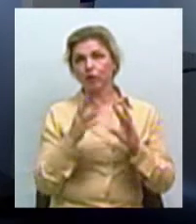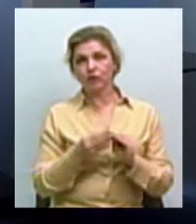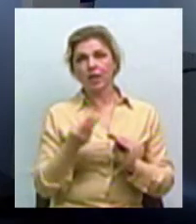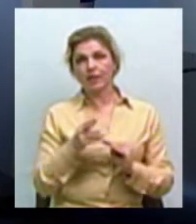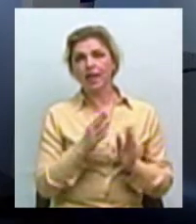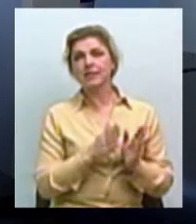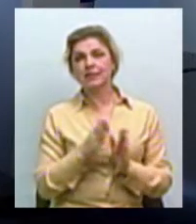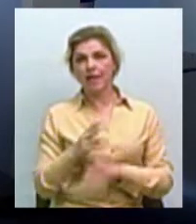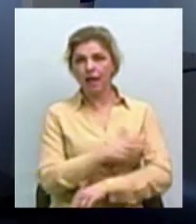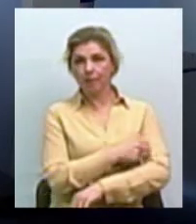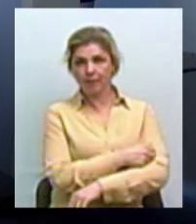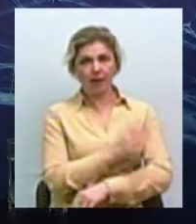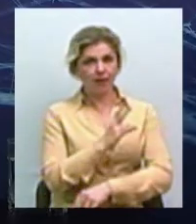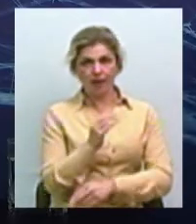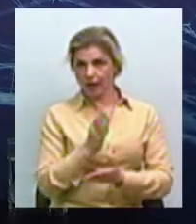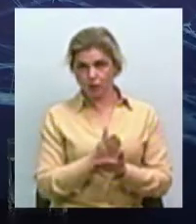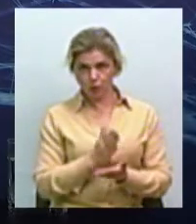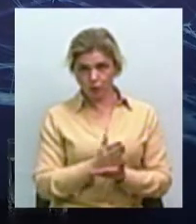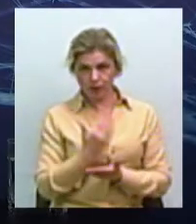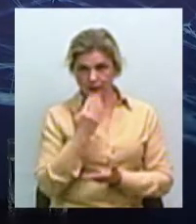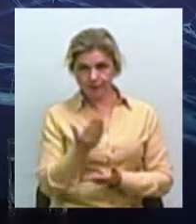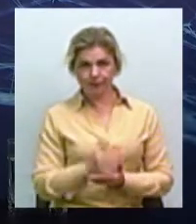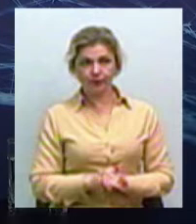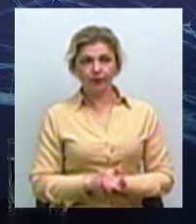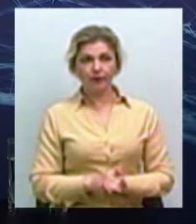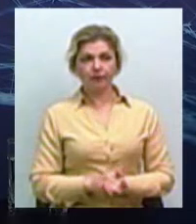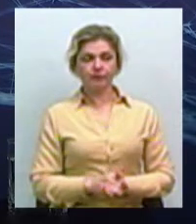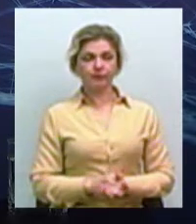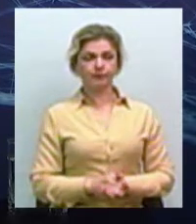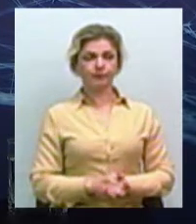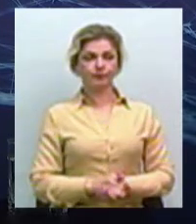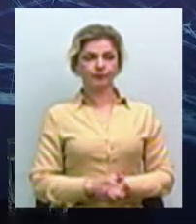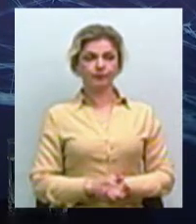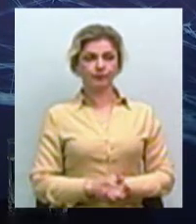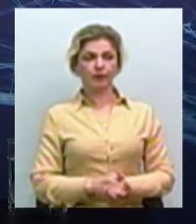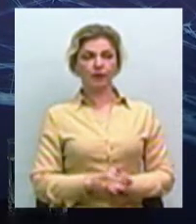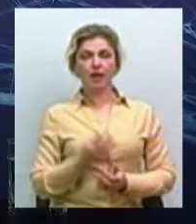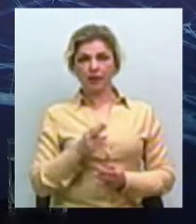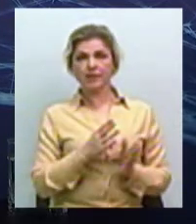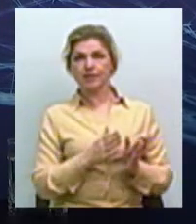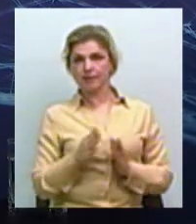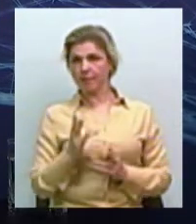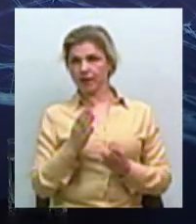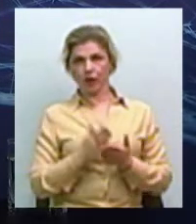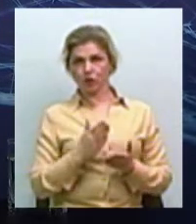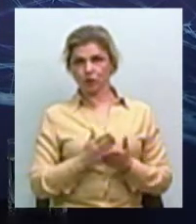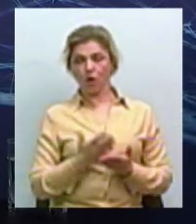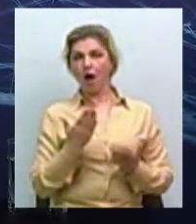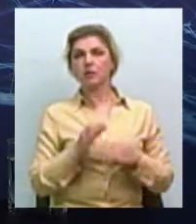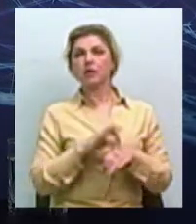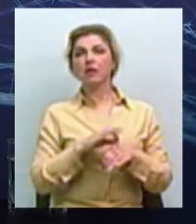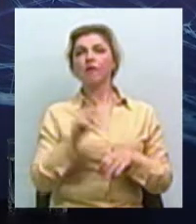не існує? Ну, для системи вона не існує. А якщо вона